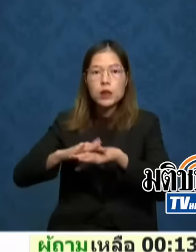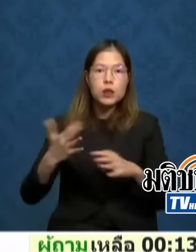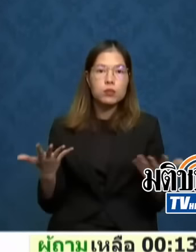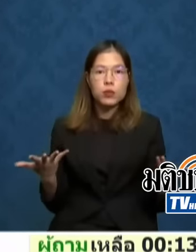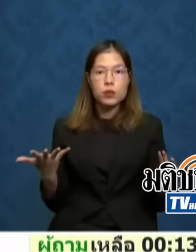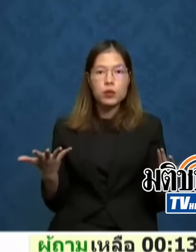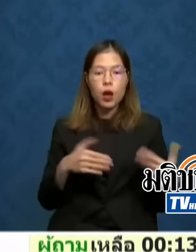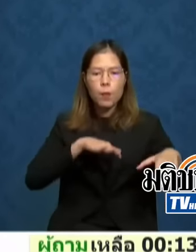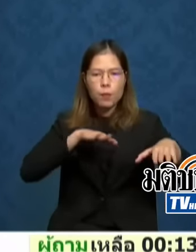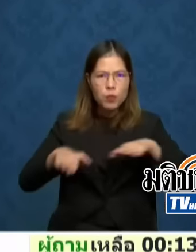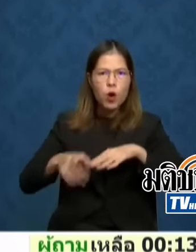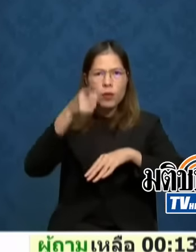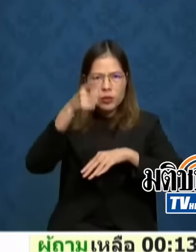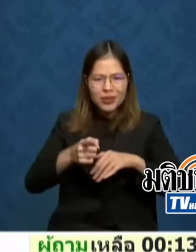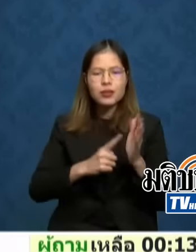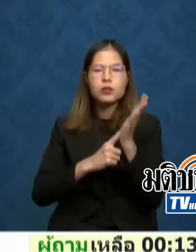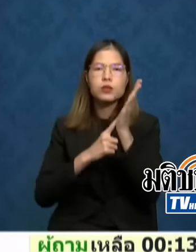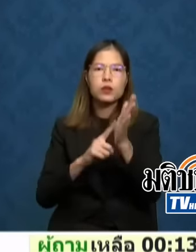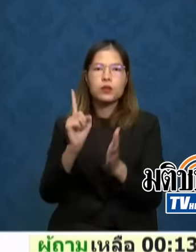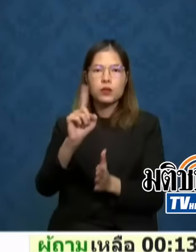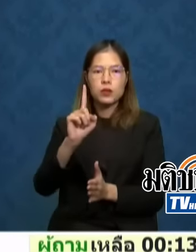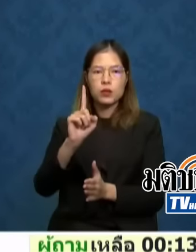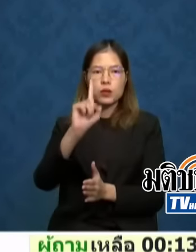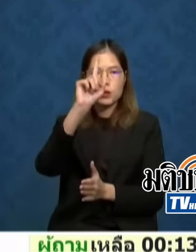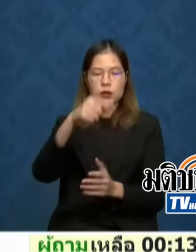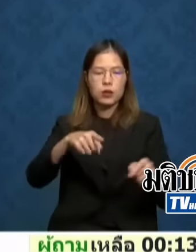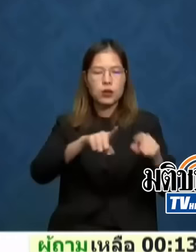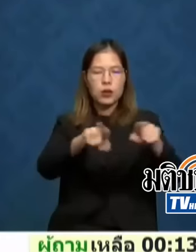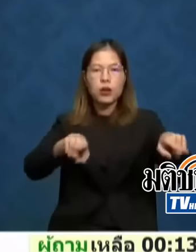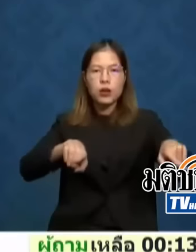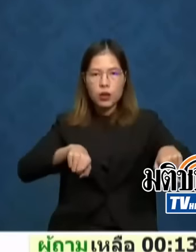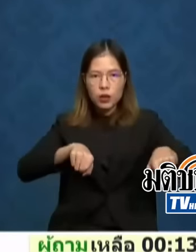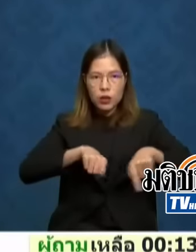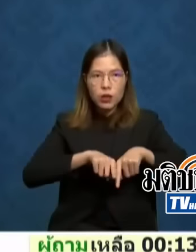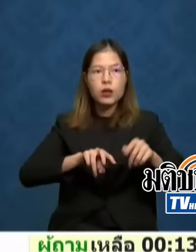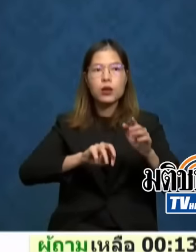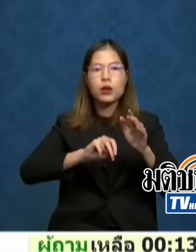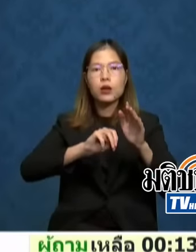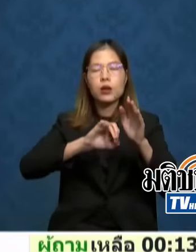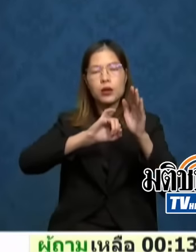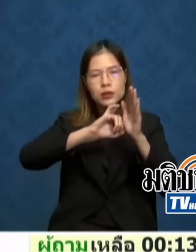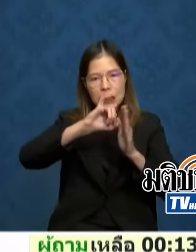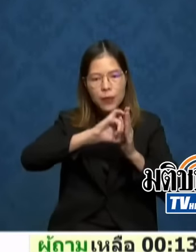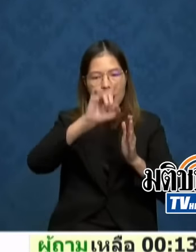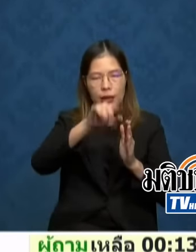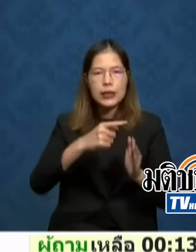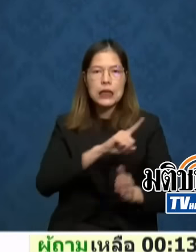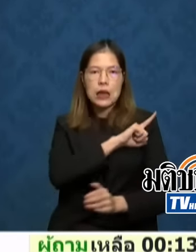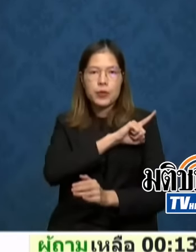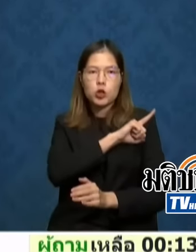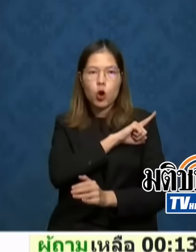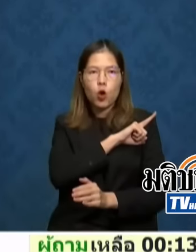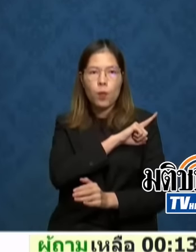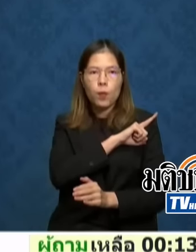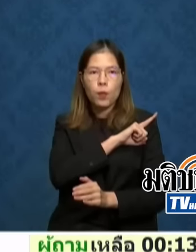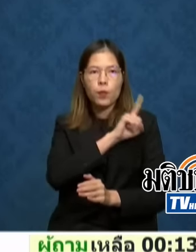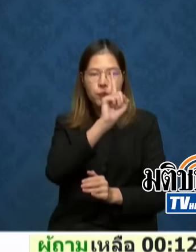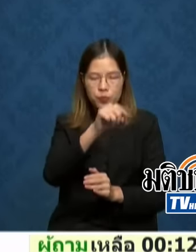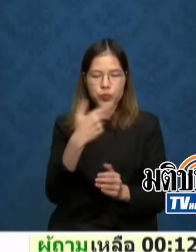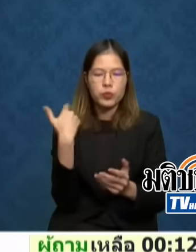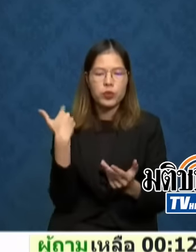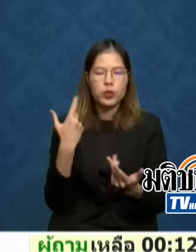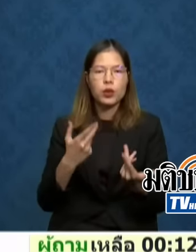พร้อมจริงหรือเปล่าผมขอยกตัวอย่างนะครับในพื้นที่ของผมอำเภอหางดงและสันป่าตองนะครับมีการคาดการณ์จากสถานีวัดป